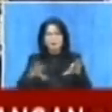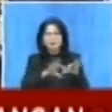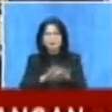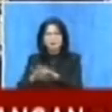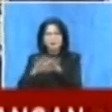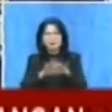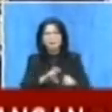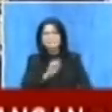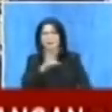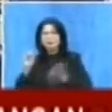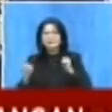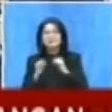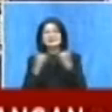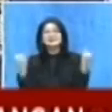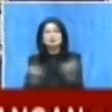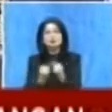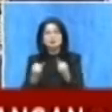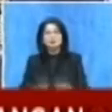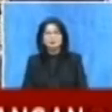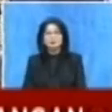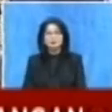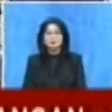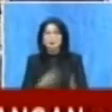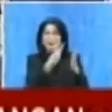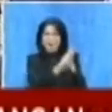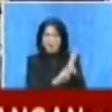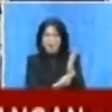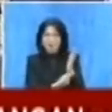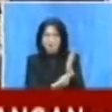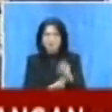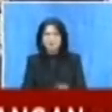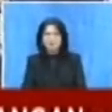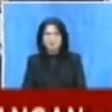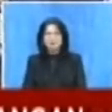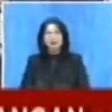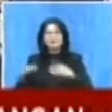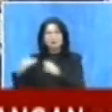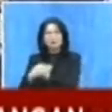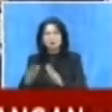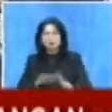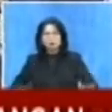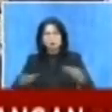berbagai institusi. Anggaran perlindungan sosial dialokasikan sebesar